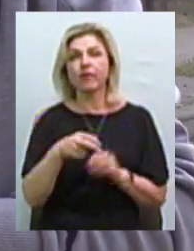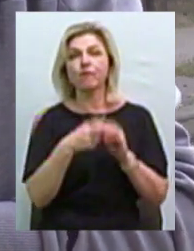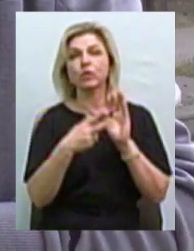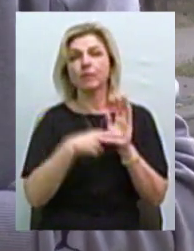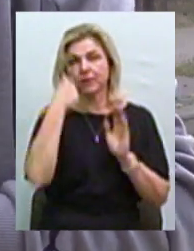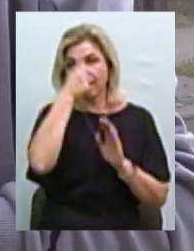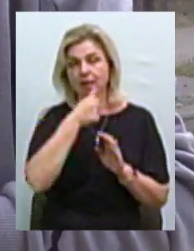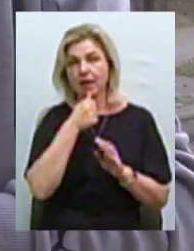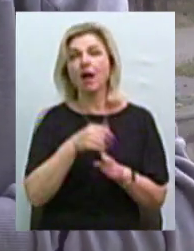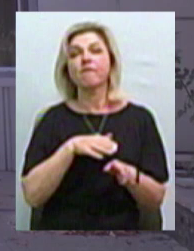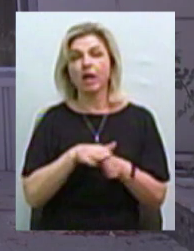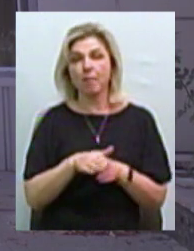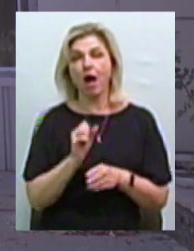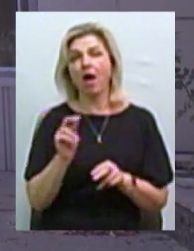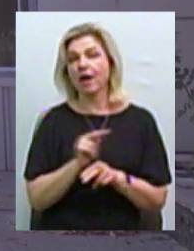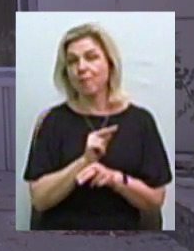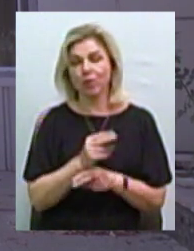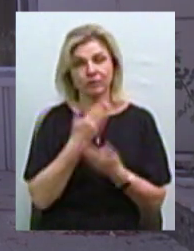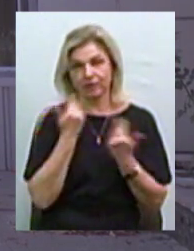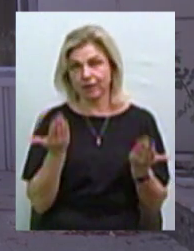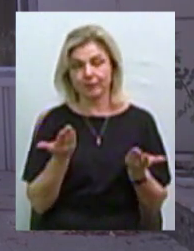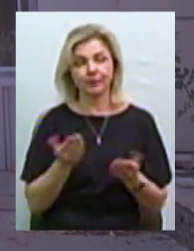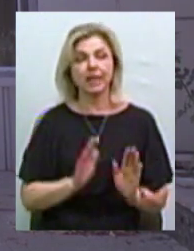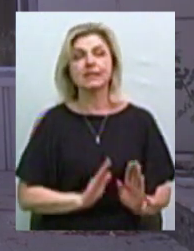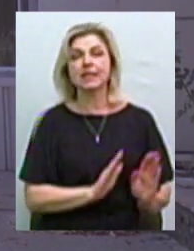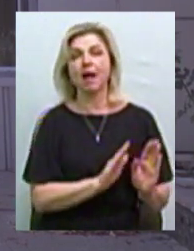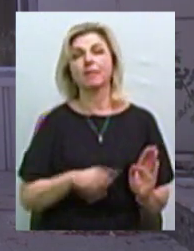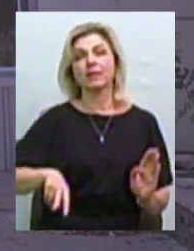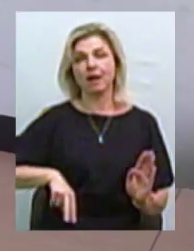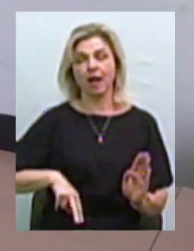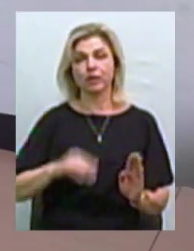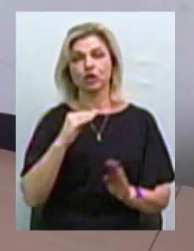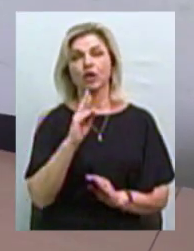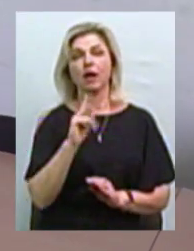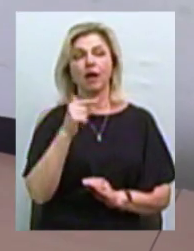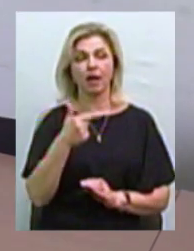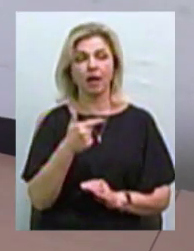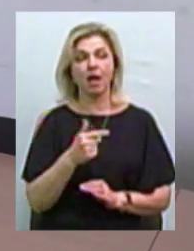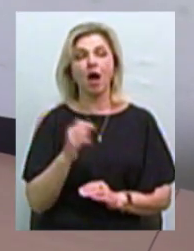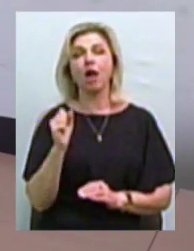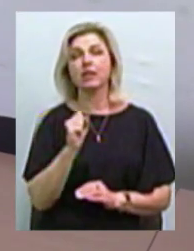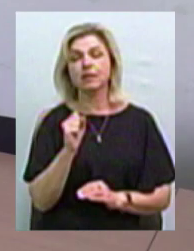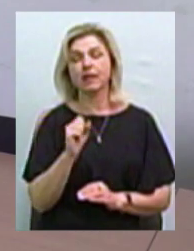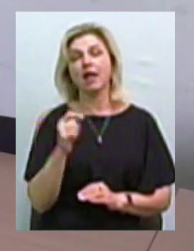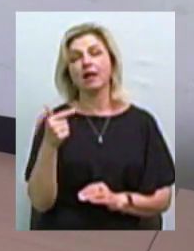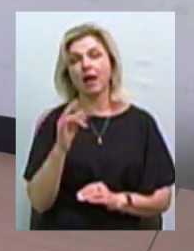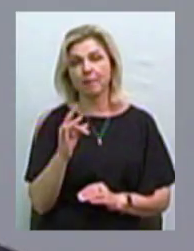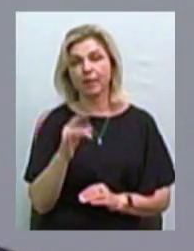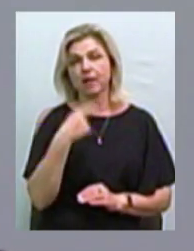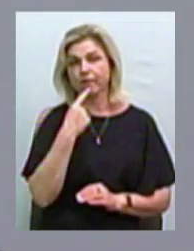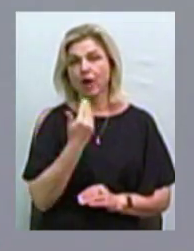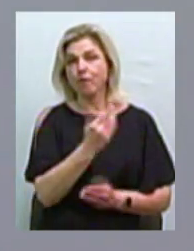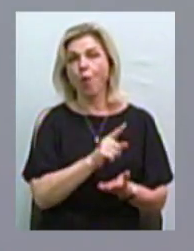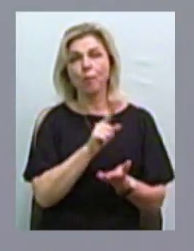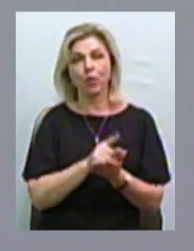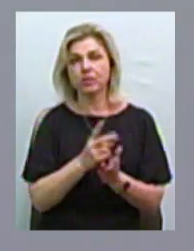а ремонт ніхто не зробив. Заступник директора департаменту житлово-комунального господарства Олександр Грєпін каже, що в їхні обов'язки не